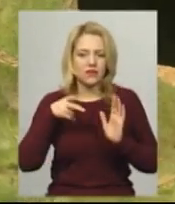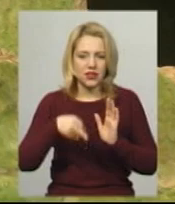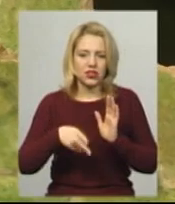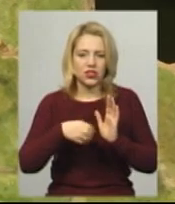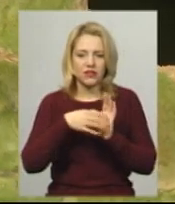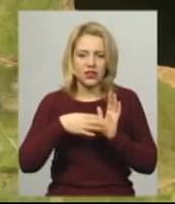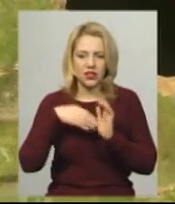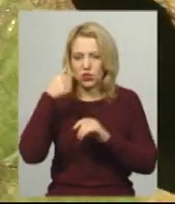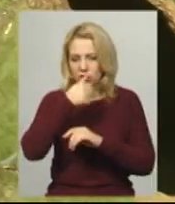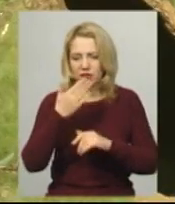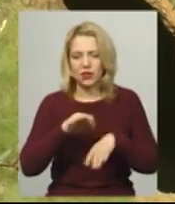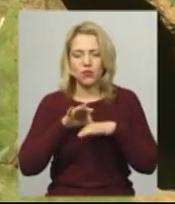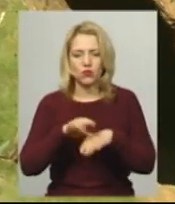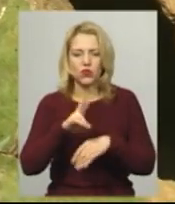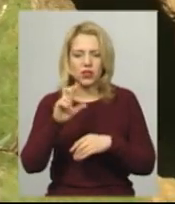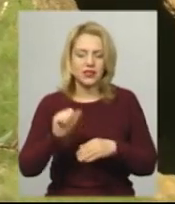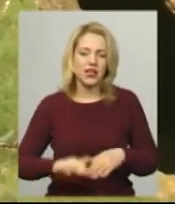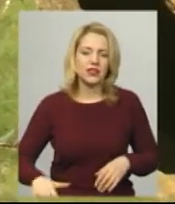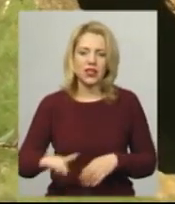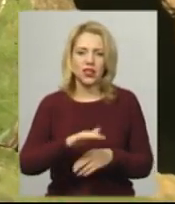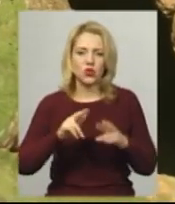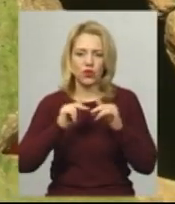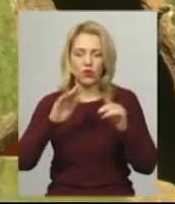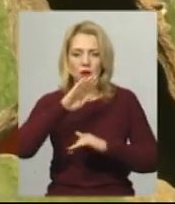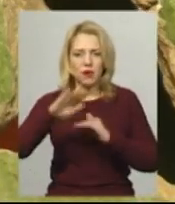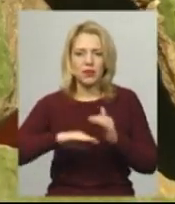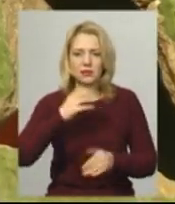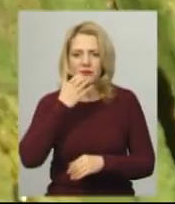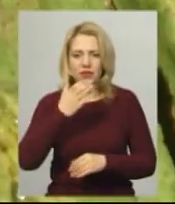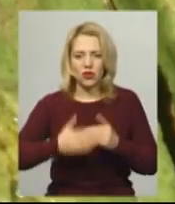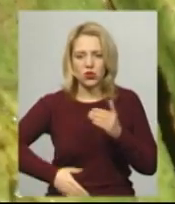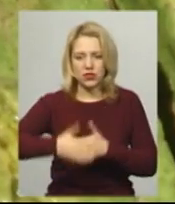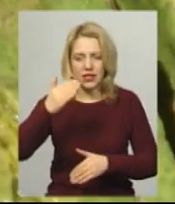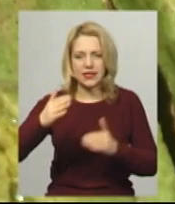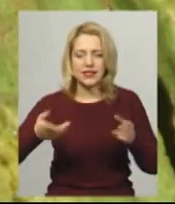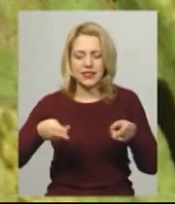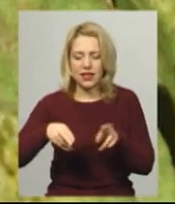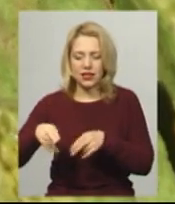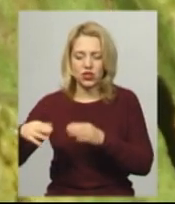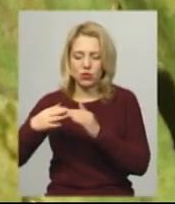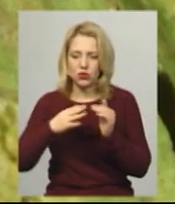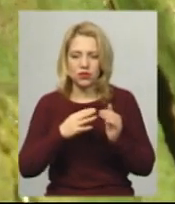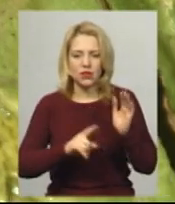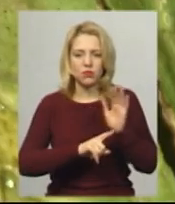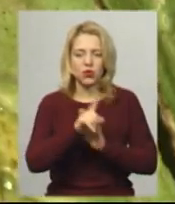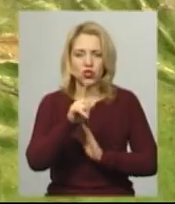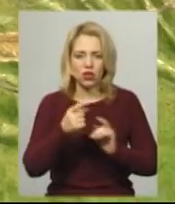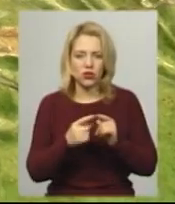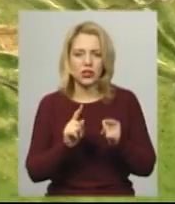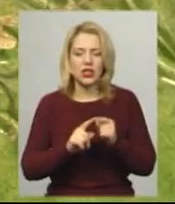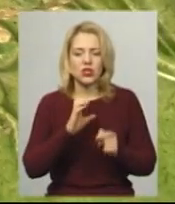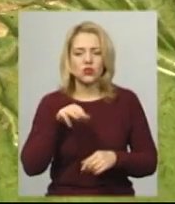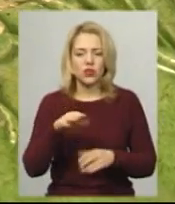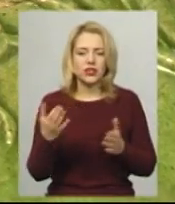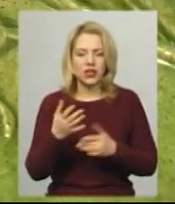2018-2019 років, які проводились на території фортеці під південною стіною залишків будівлі початку 18 століття – льоху, який згадується